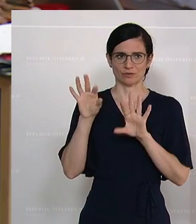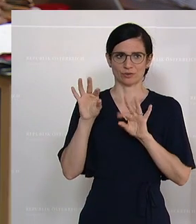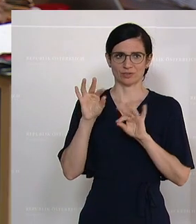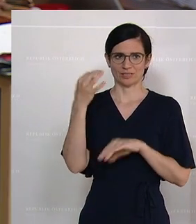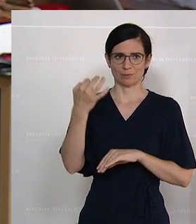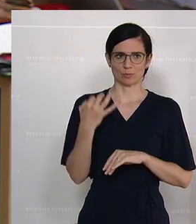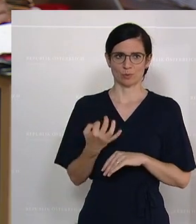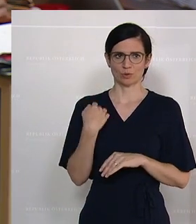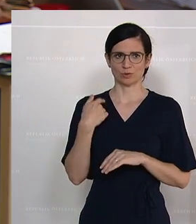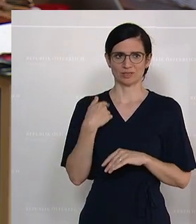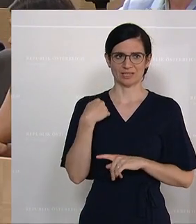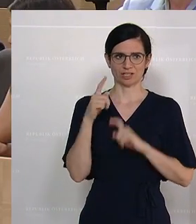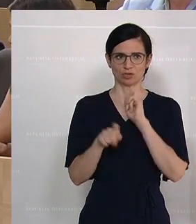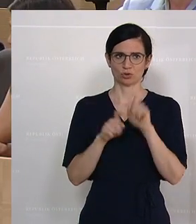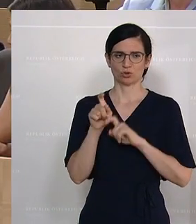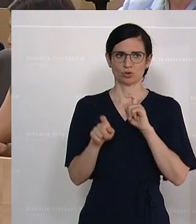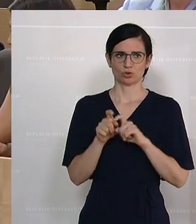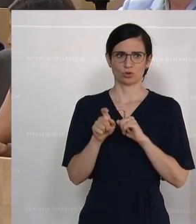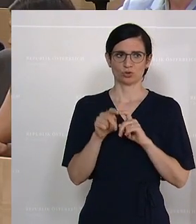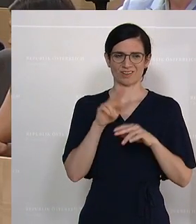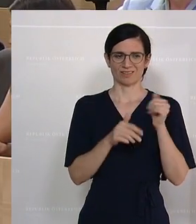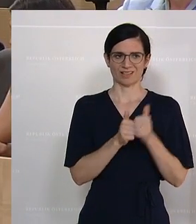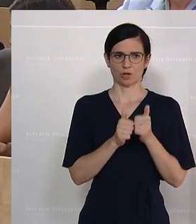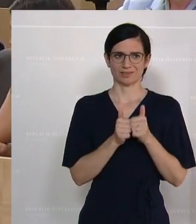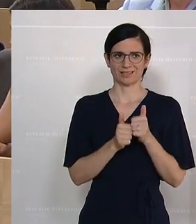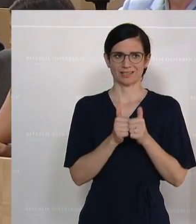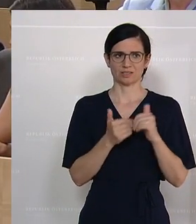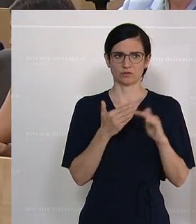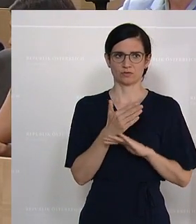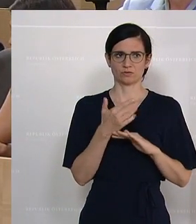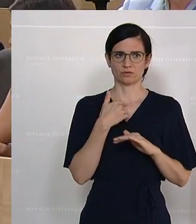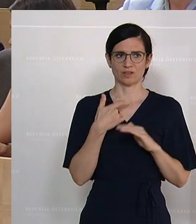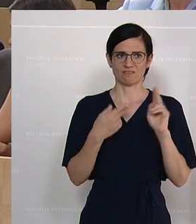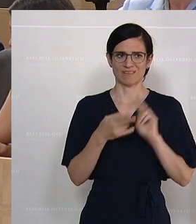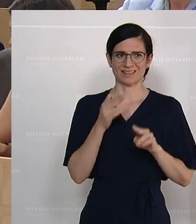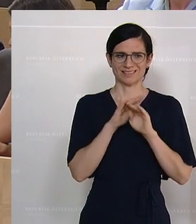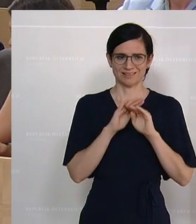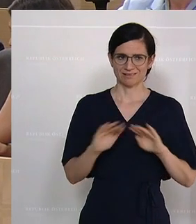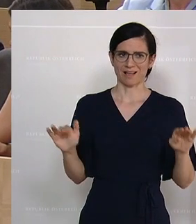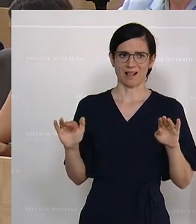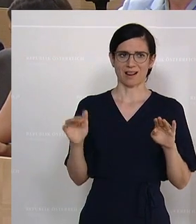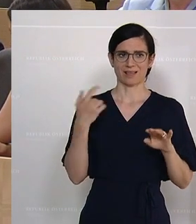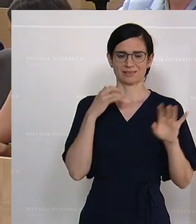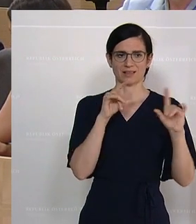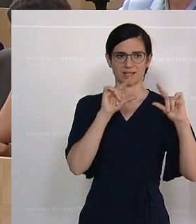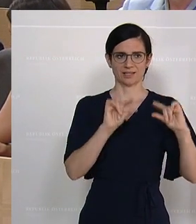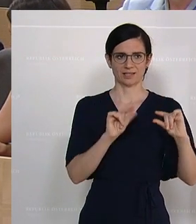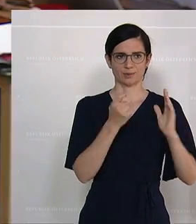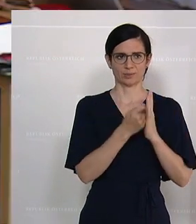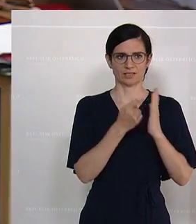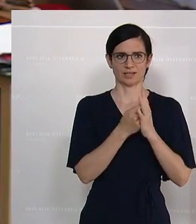besteuerung von kunden nahrungsmittel wäre wenn man sich ausrechnet für praktisch alle ein geringerer betrag